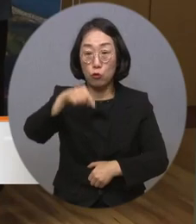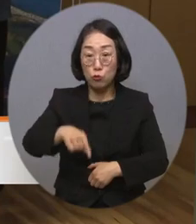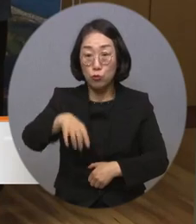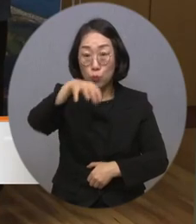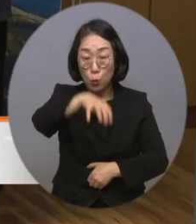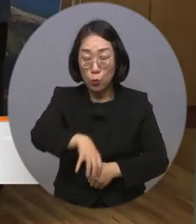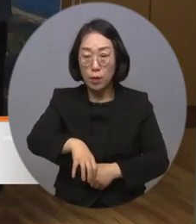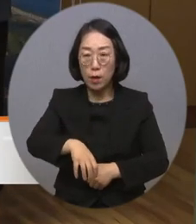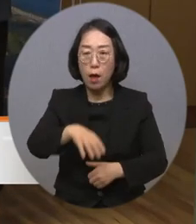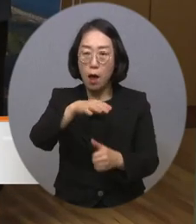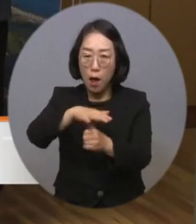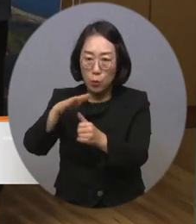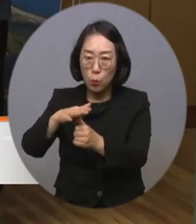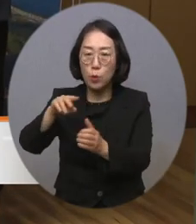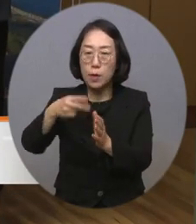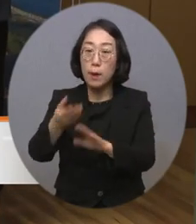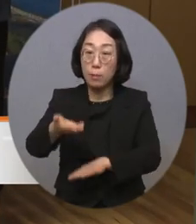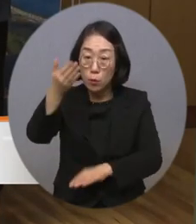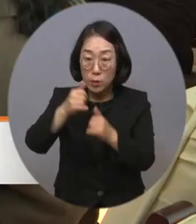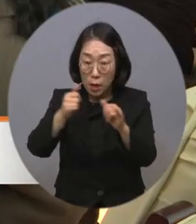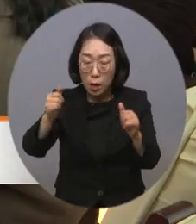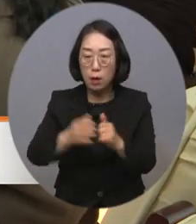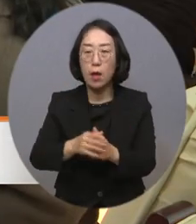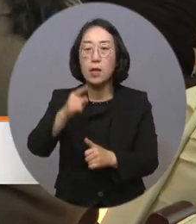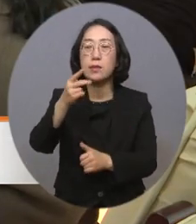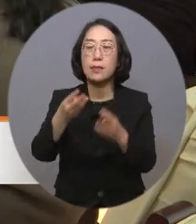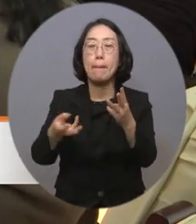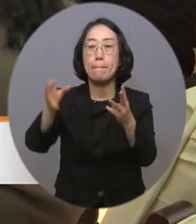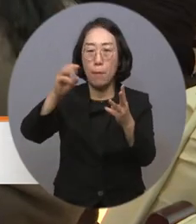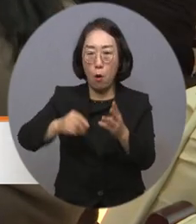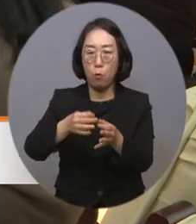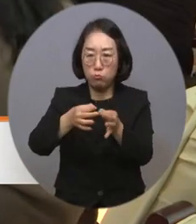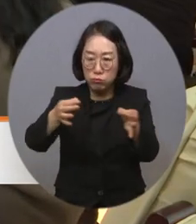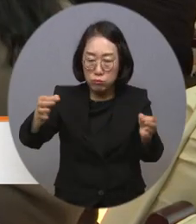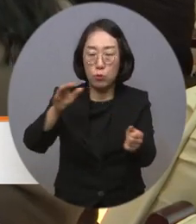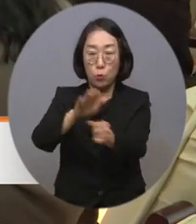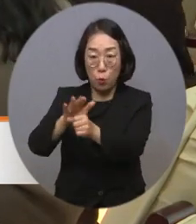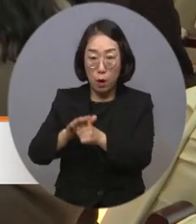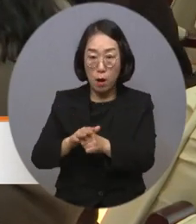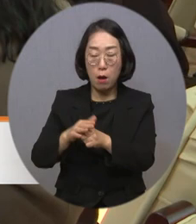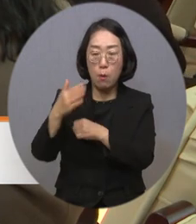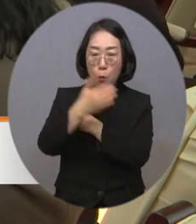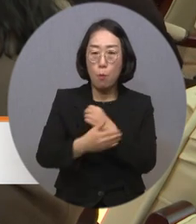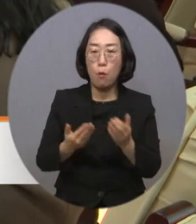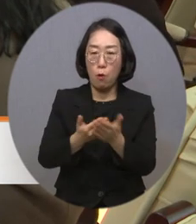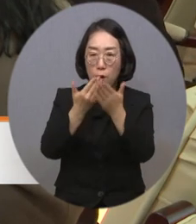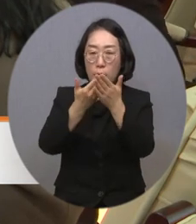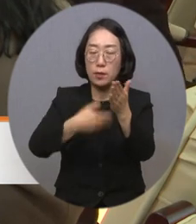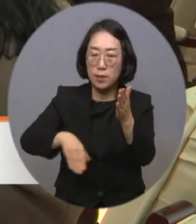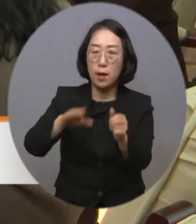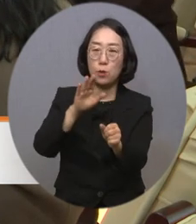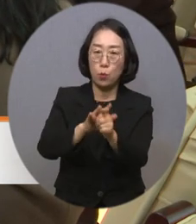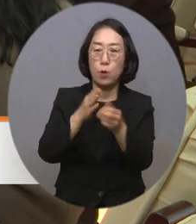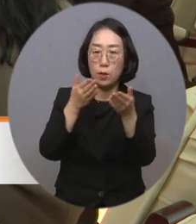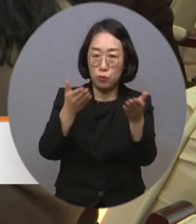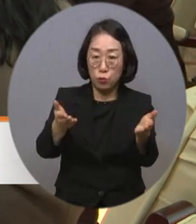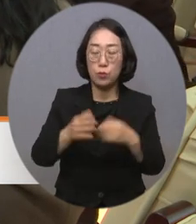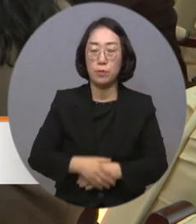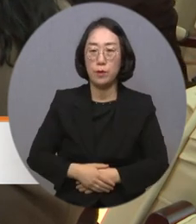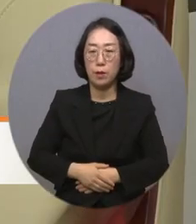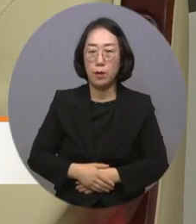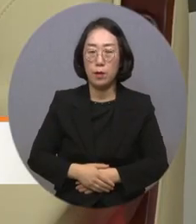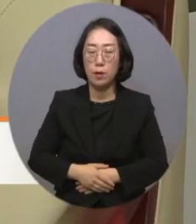여섯 명에게 3억원 가량의 다양한 후원 활동으로 아이들의 건강한 성장을 지원했습니다 초록우산